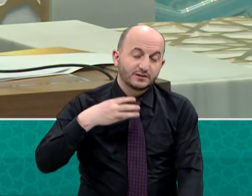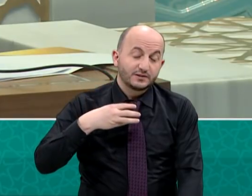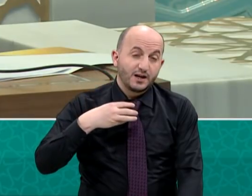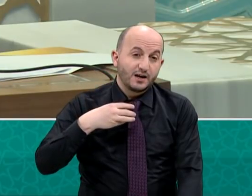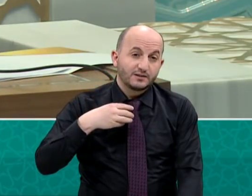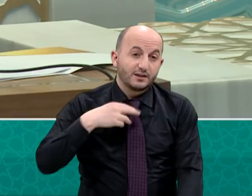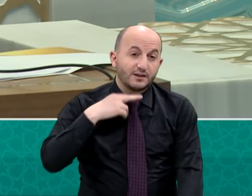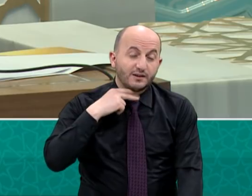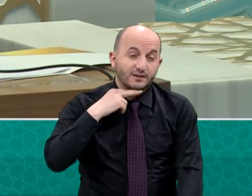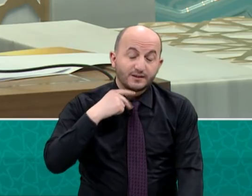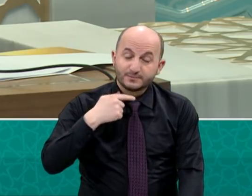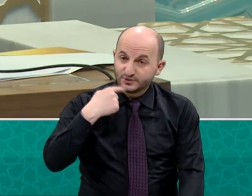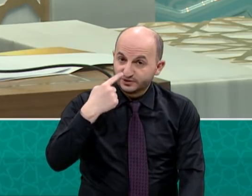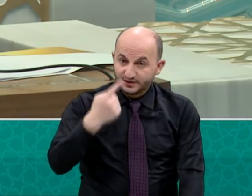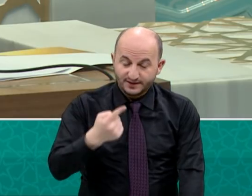rakam zikredeyim inşallah.